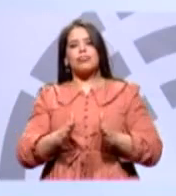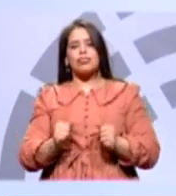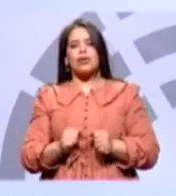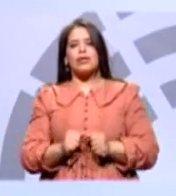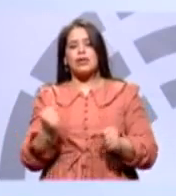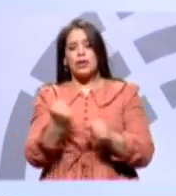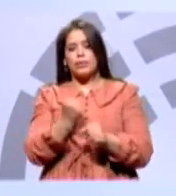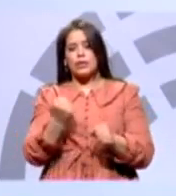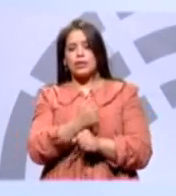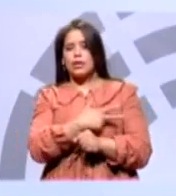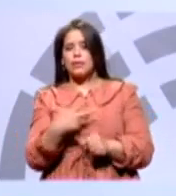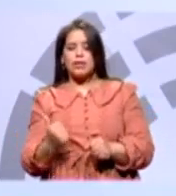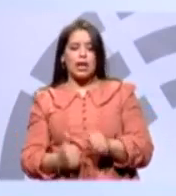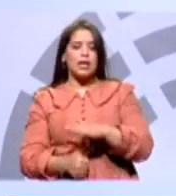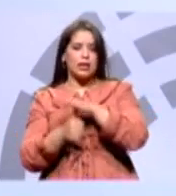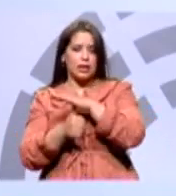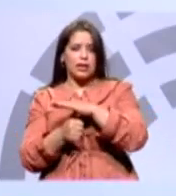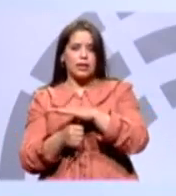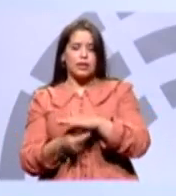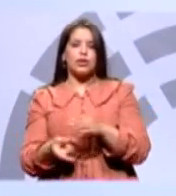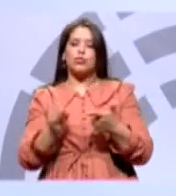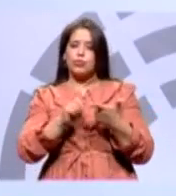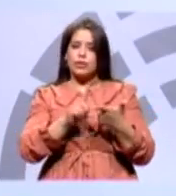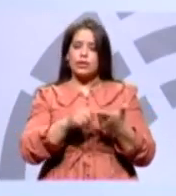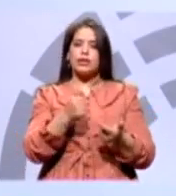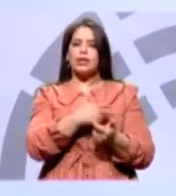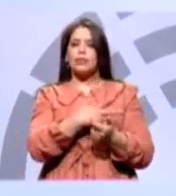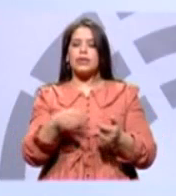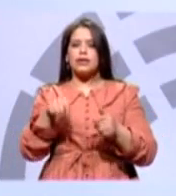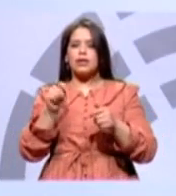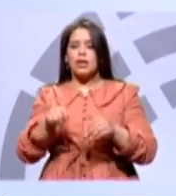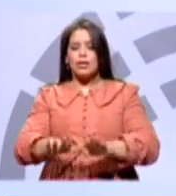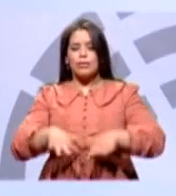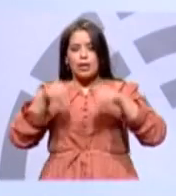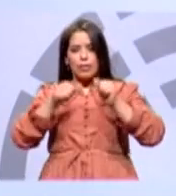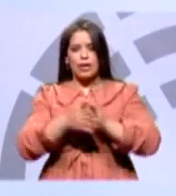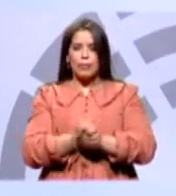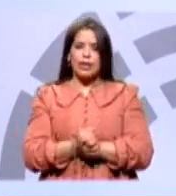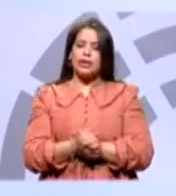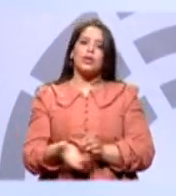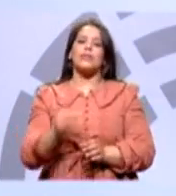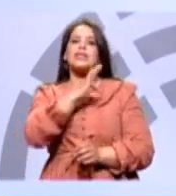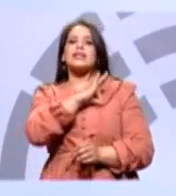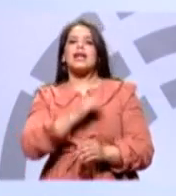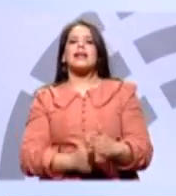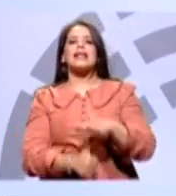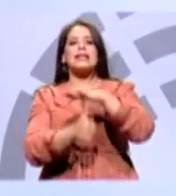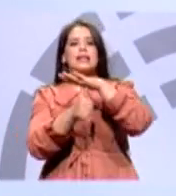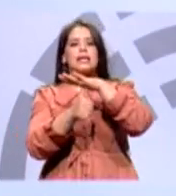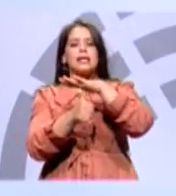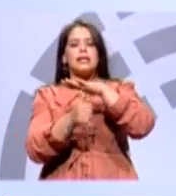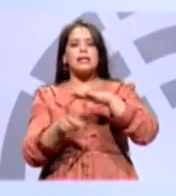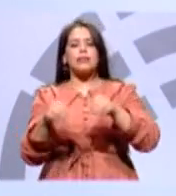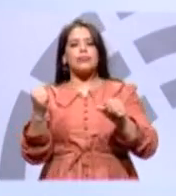السلطات التنفيذيه اللي هي الرئيس والتشريعيه البرلمان والسلطه القضائيه ويمنح صلاحيات واسعه للرئيس بما